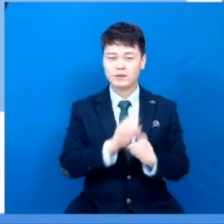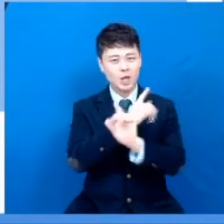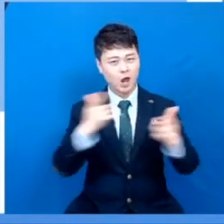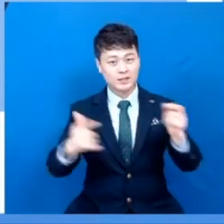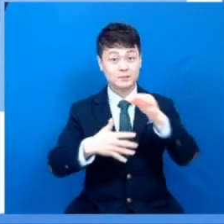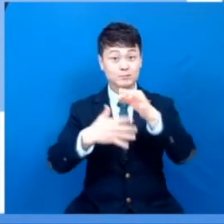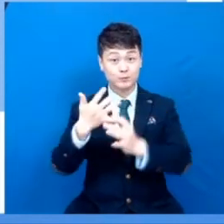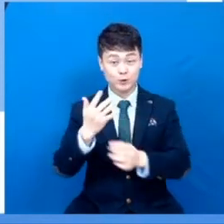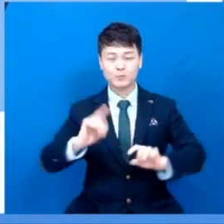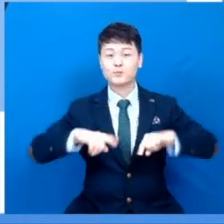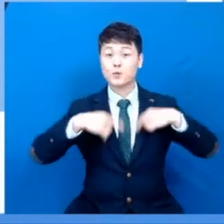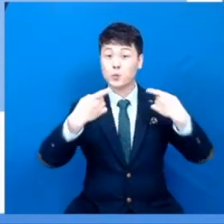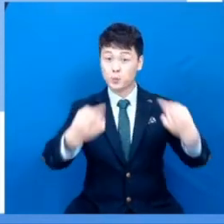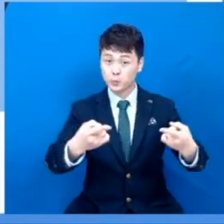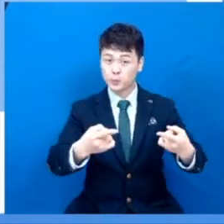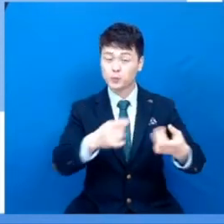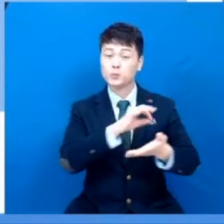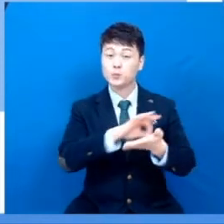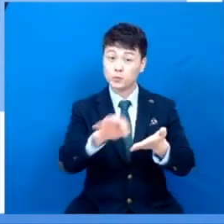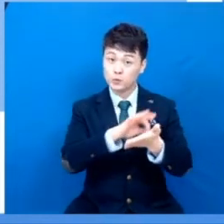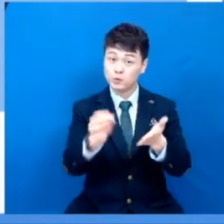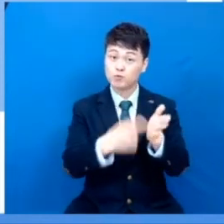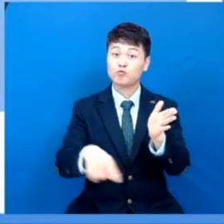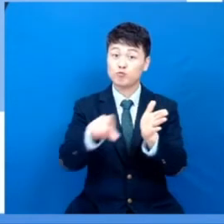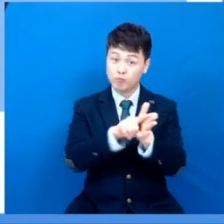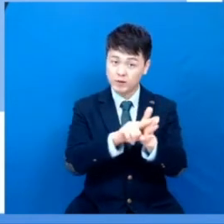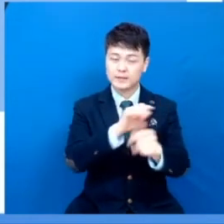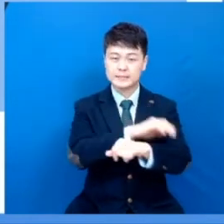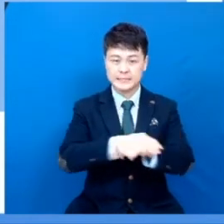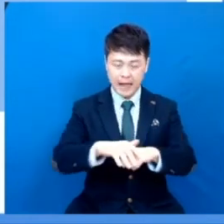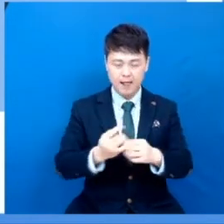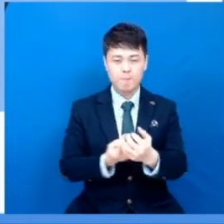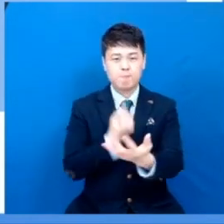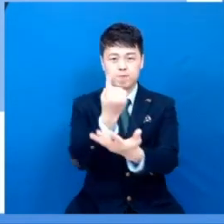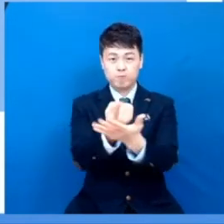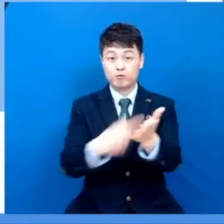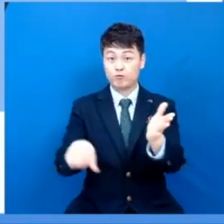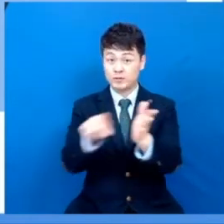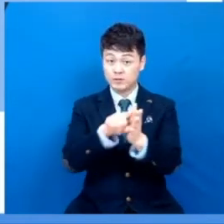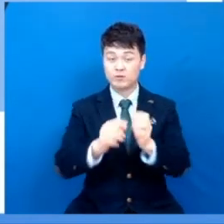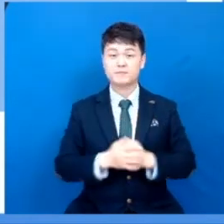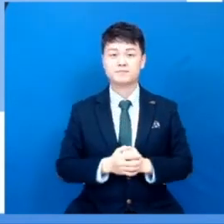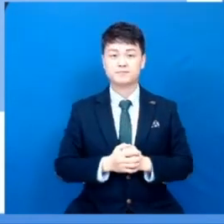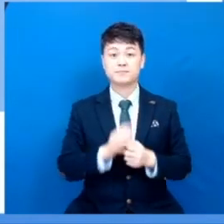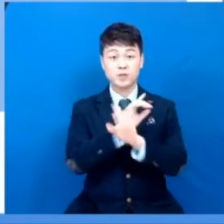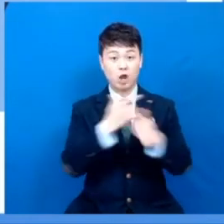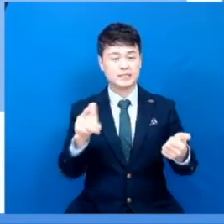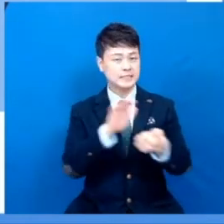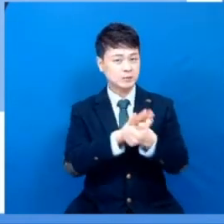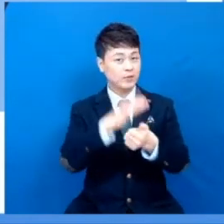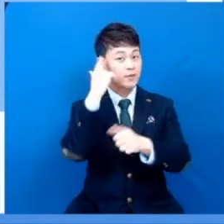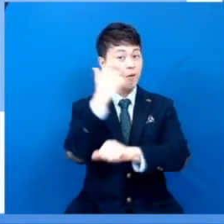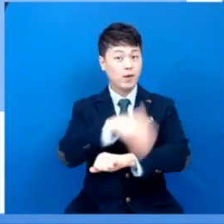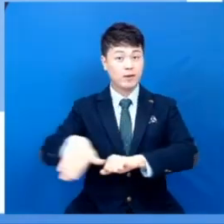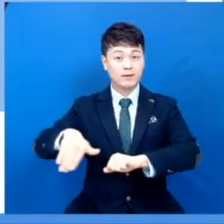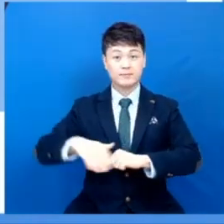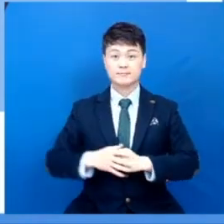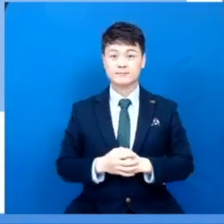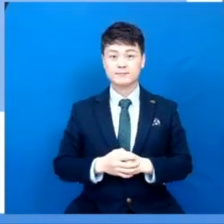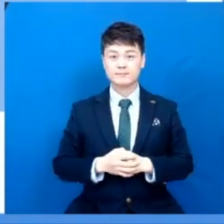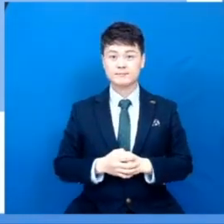프로그램을 이용할 수 있는 이 용인으로 전이될 수 있도록 다음과 같이 지원할 계획입니다